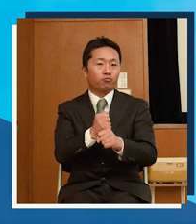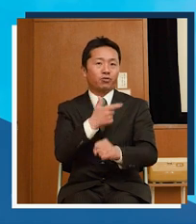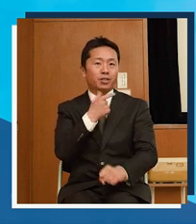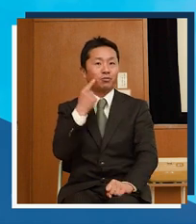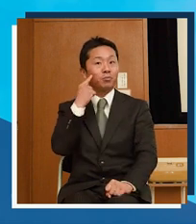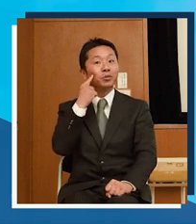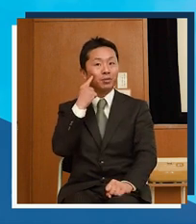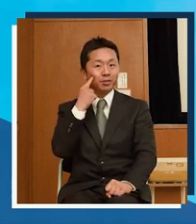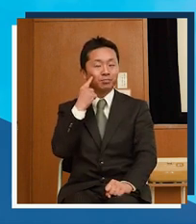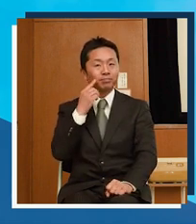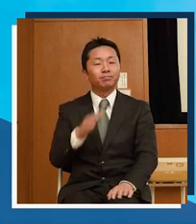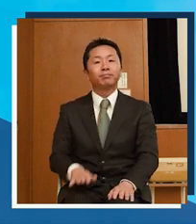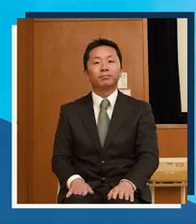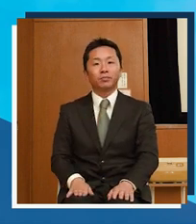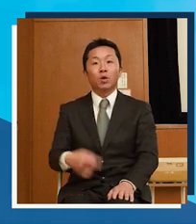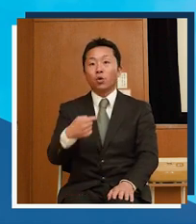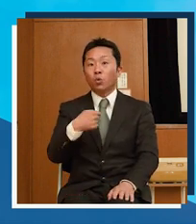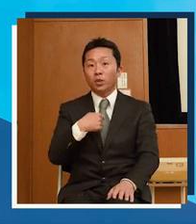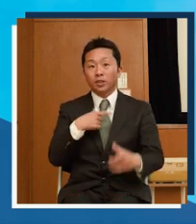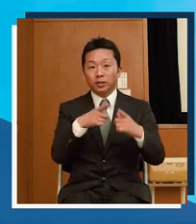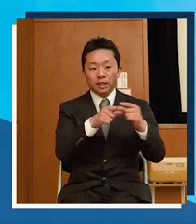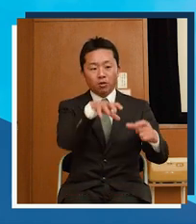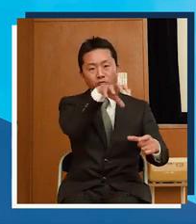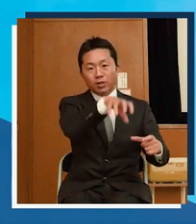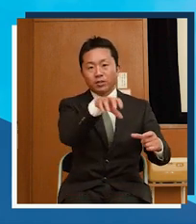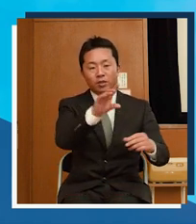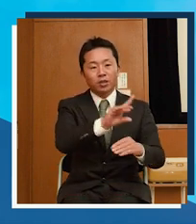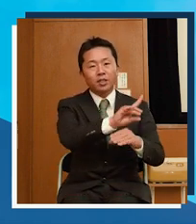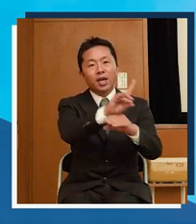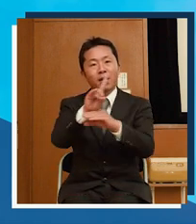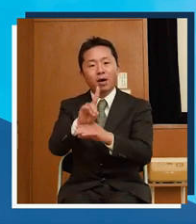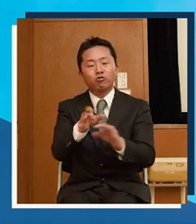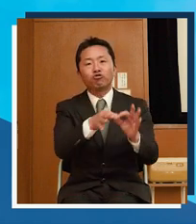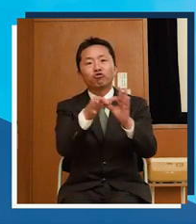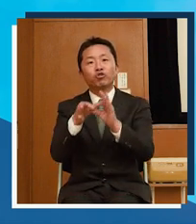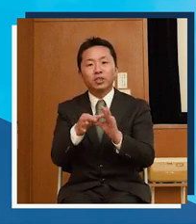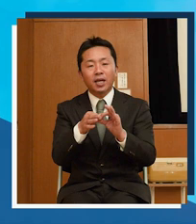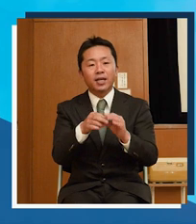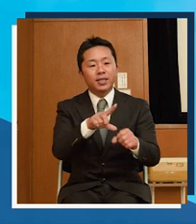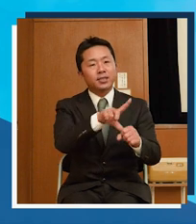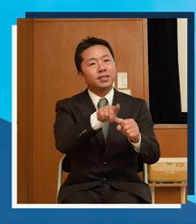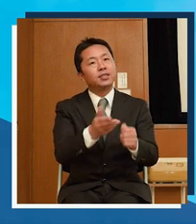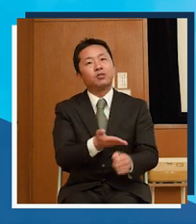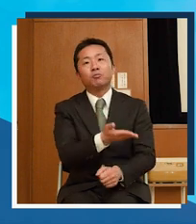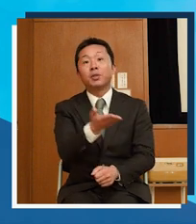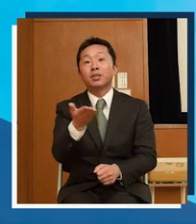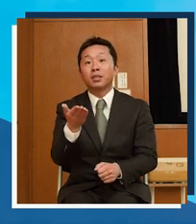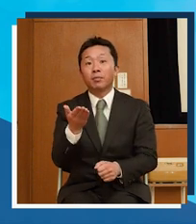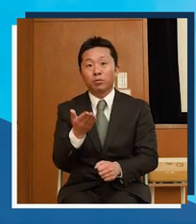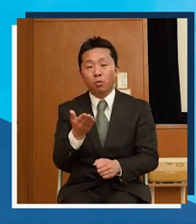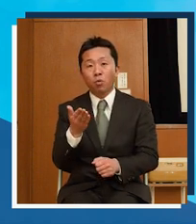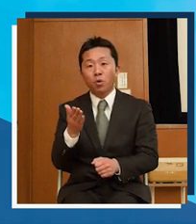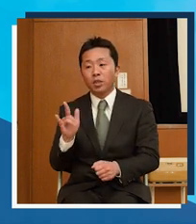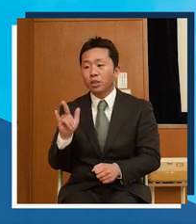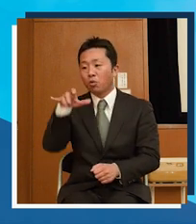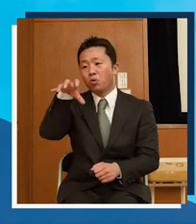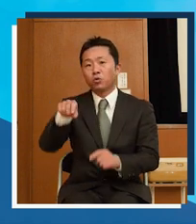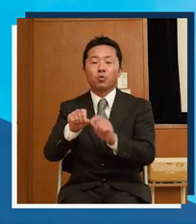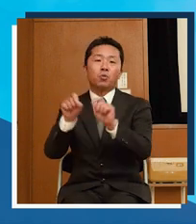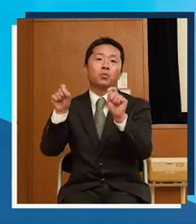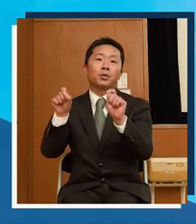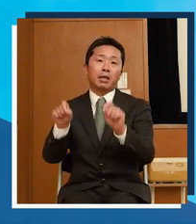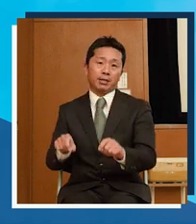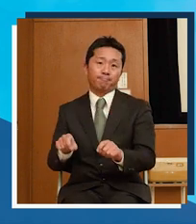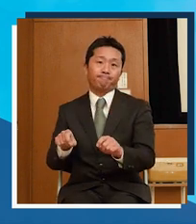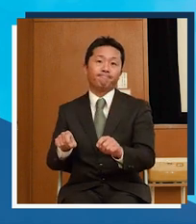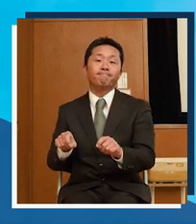ます私は全国各地での東北キャラバンを通じてそれぞれの地域の皆さんと不満飛行上の問題それ